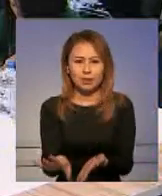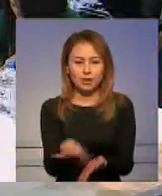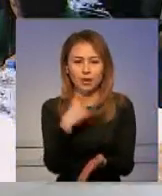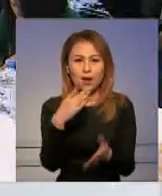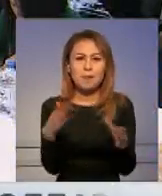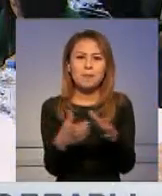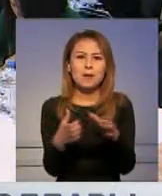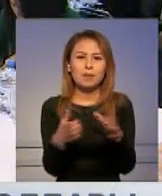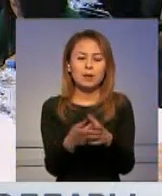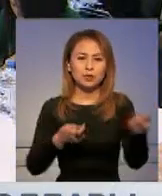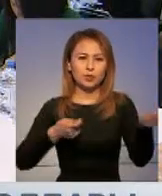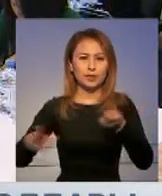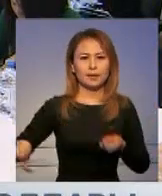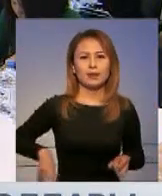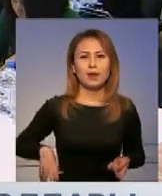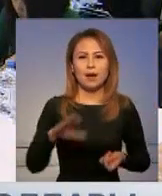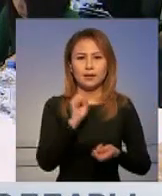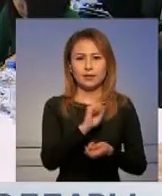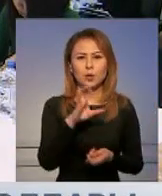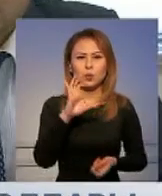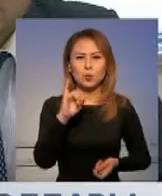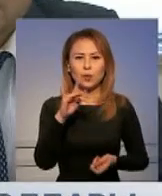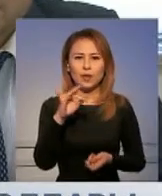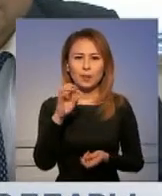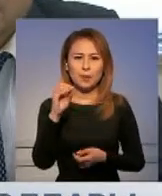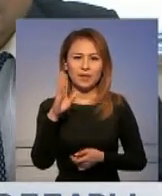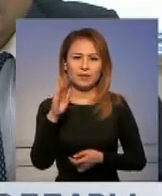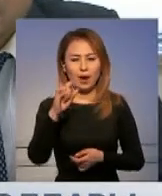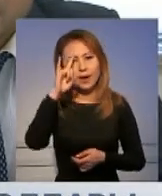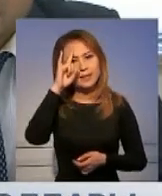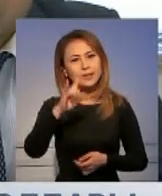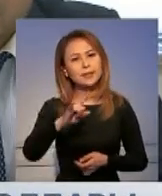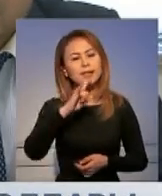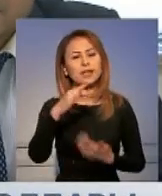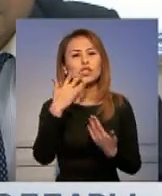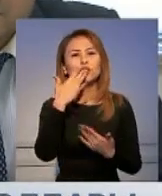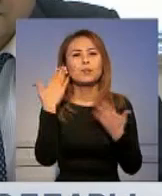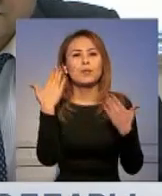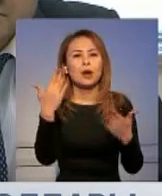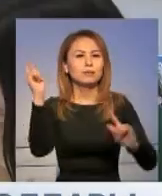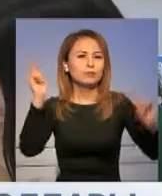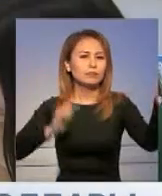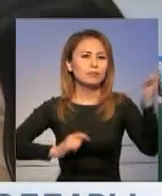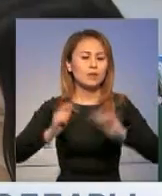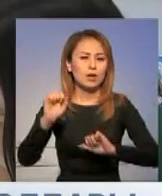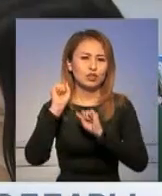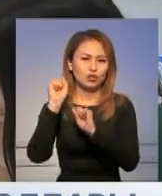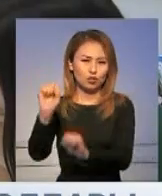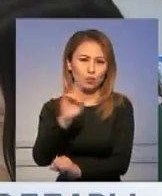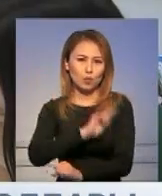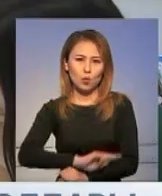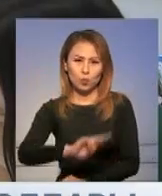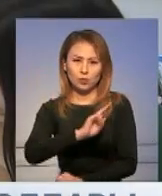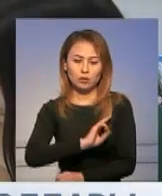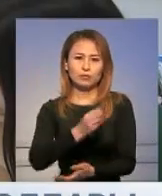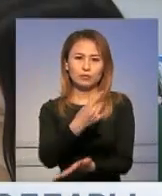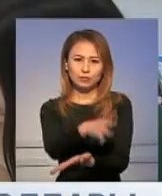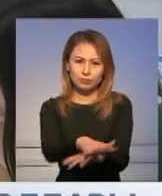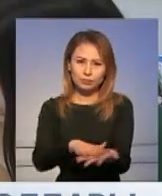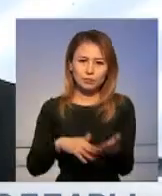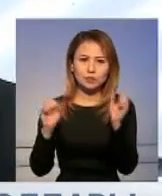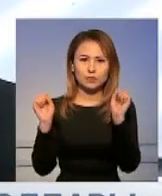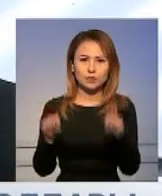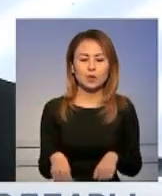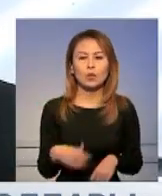есептейді компанияның басқарушы директоры Әсел Сүгірбаева. Қазақ инвест шетелдік кәсіпкерлерді қорғау саласындағы жұмысты одан әрі